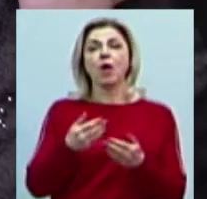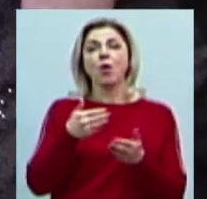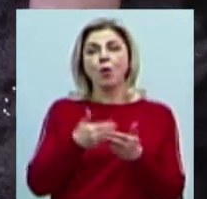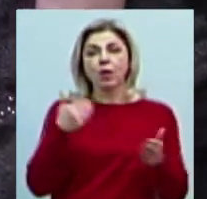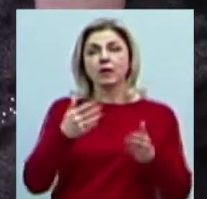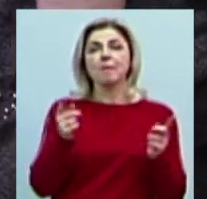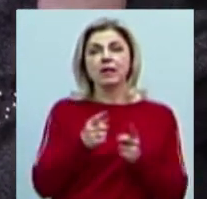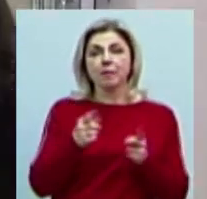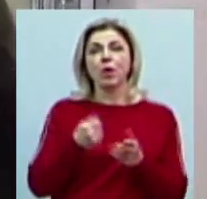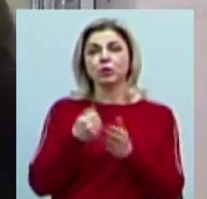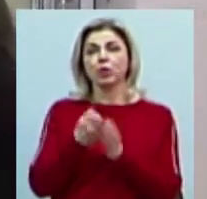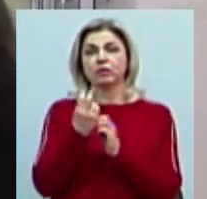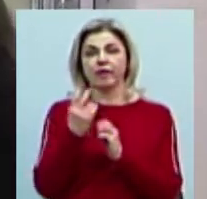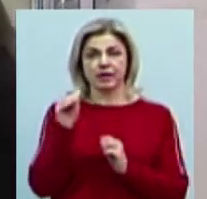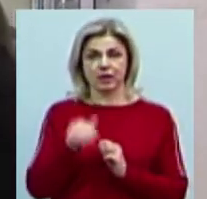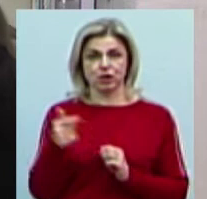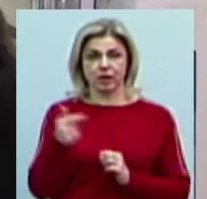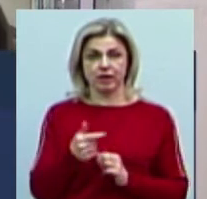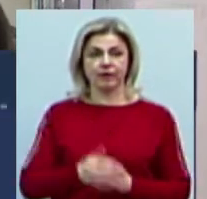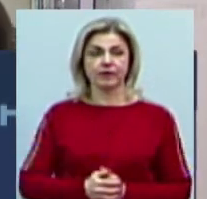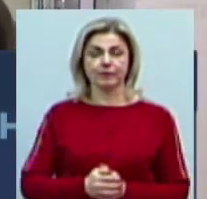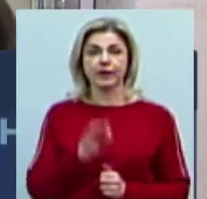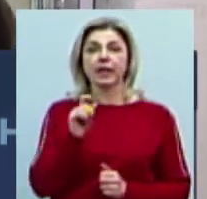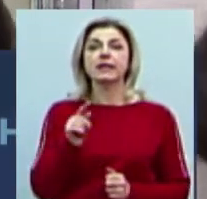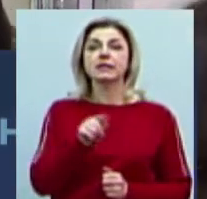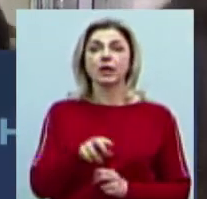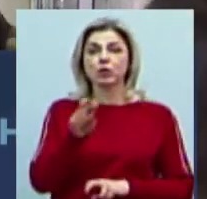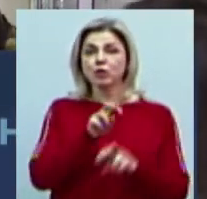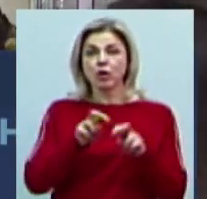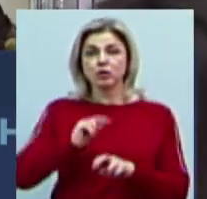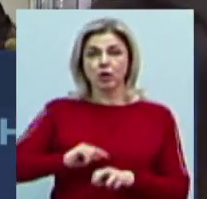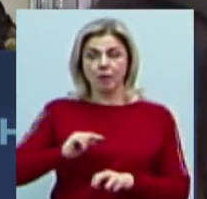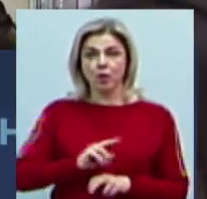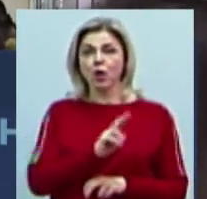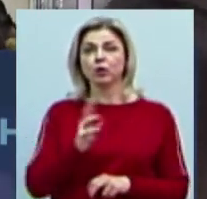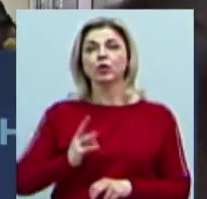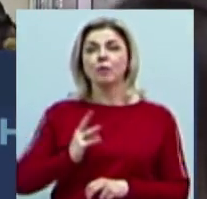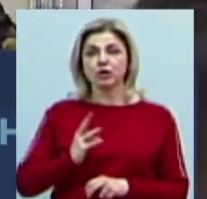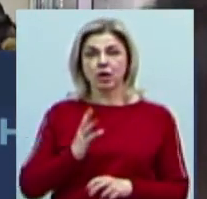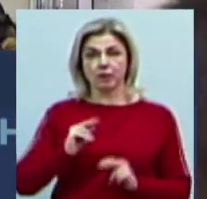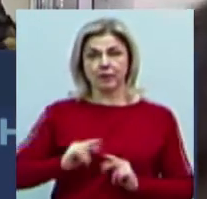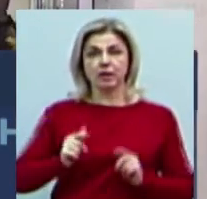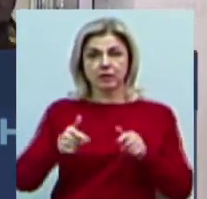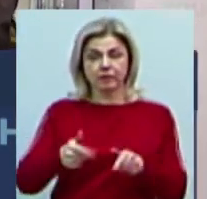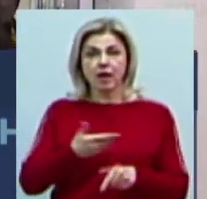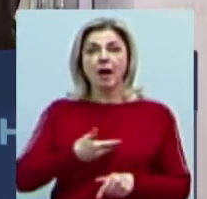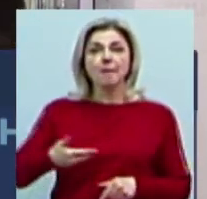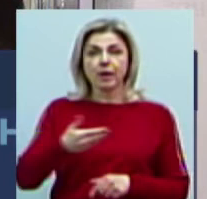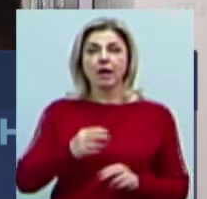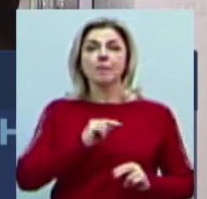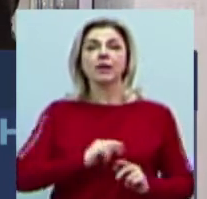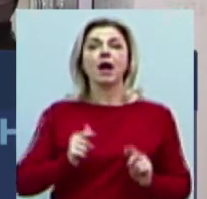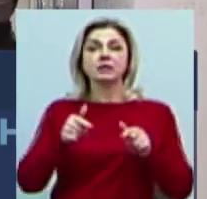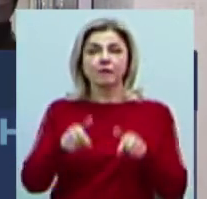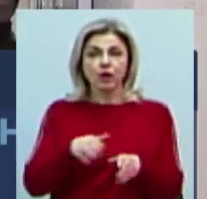мінімальної до 12 тисяч гривень. З тих шукачів роботи, які сьогодні бажають бути працевлаштовані, ми, звісно, працевлаштуємо